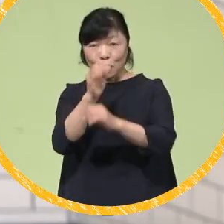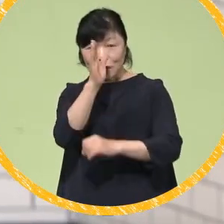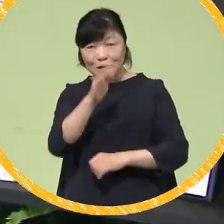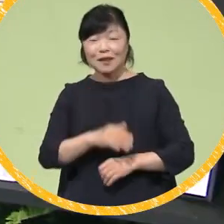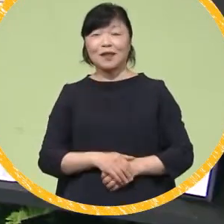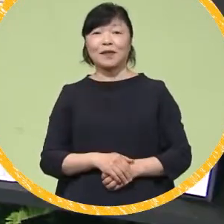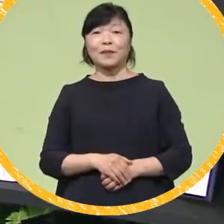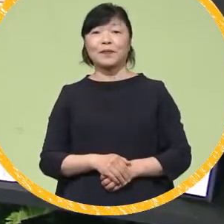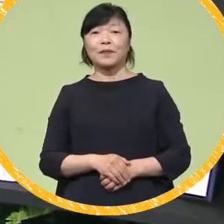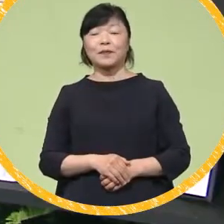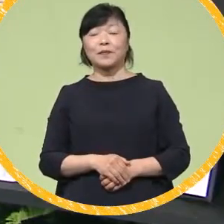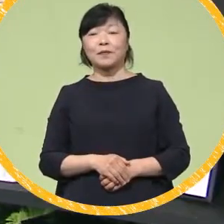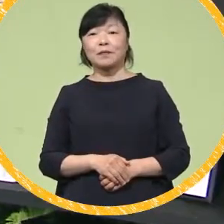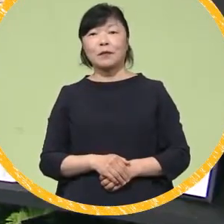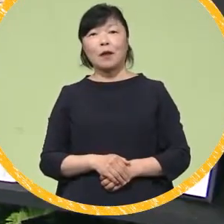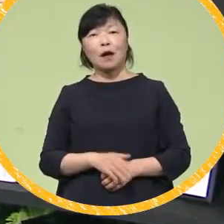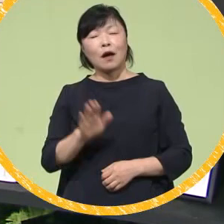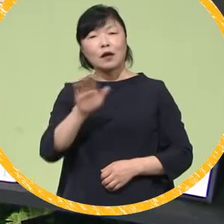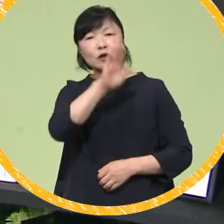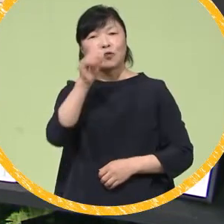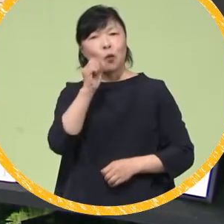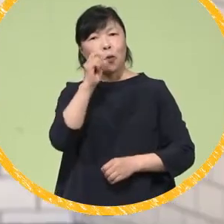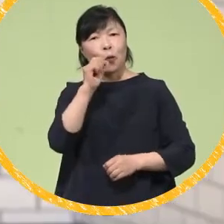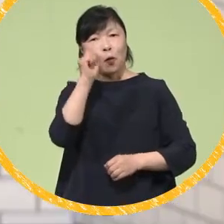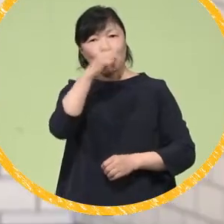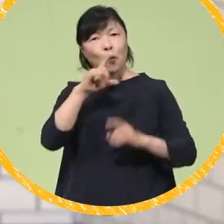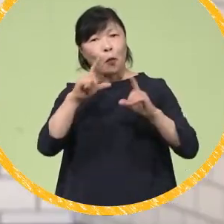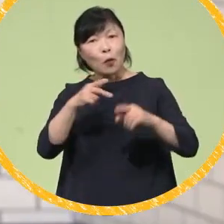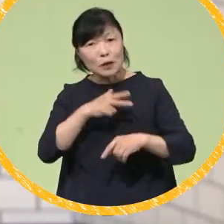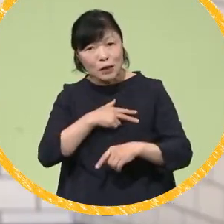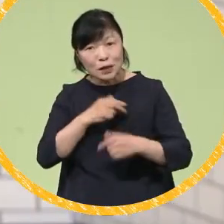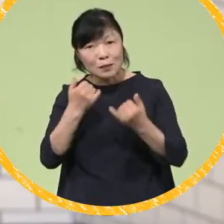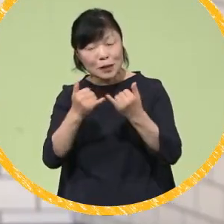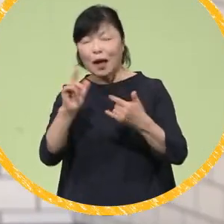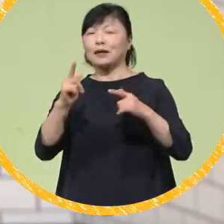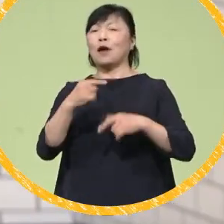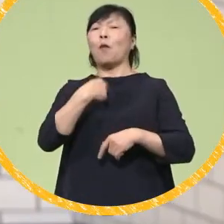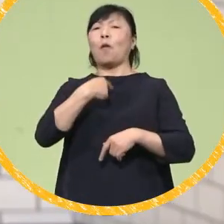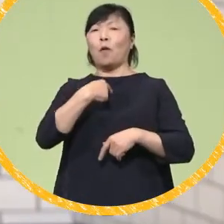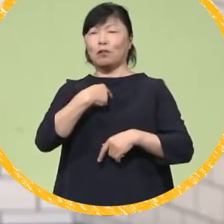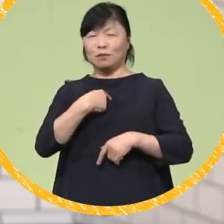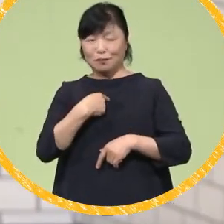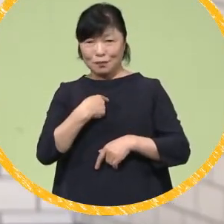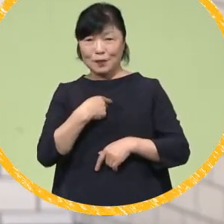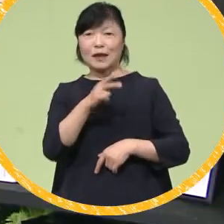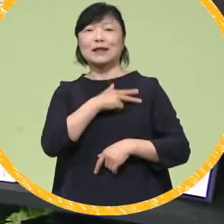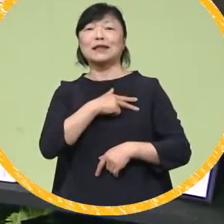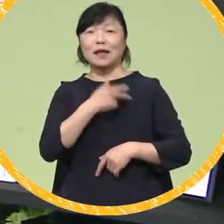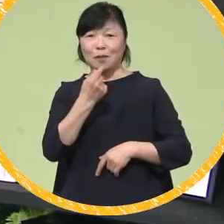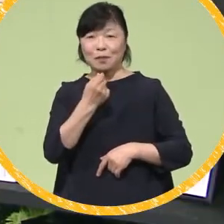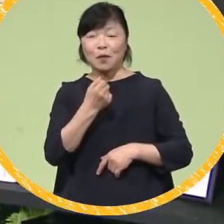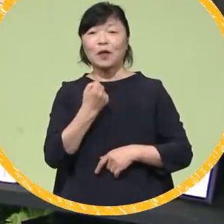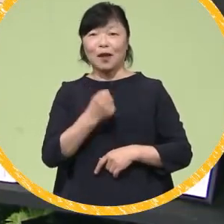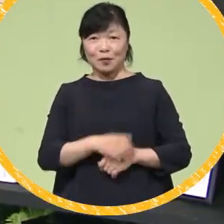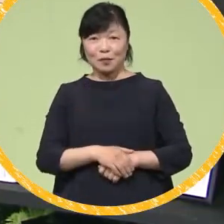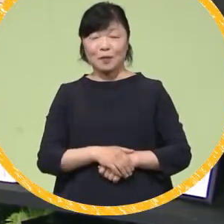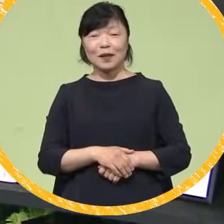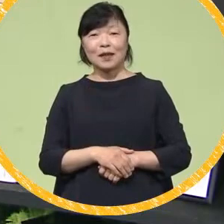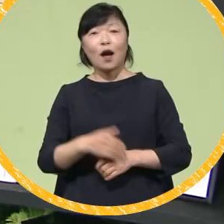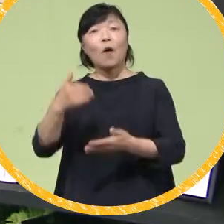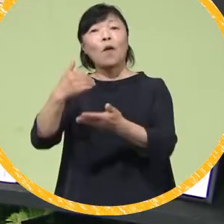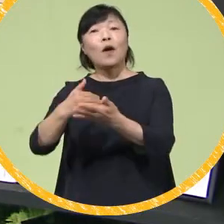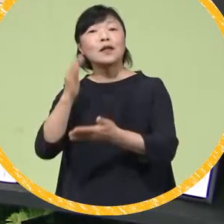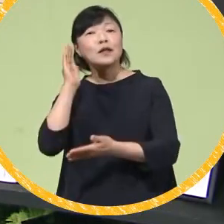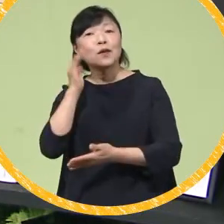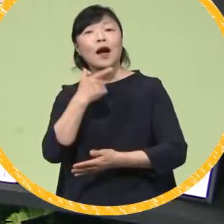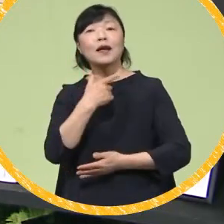います。 さすが、まず、まるで気象予報士みたいな。 まさに、はい、まさにですよ。 まあ、まだまだねお話伺いたいんですけれ